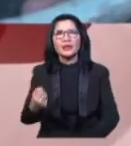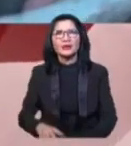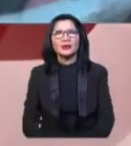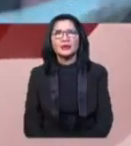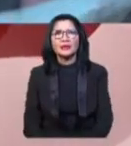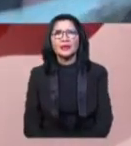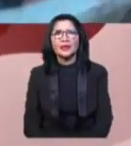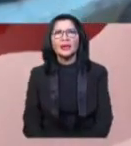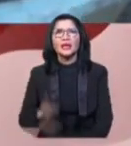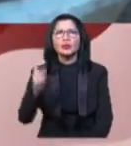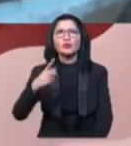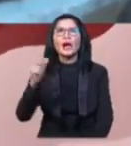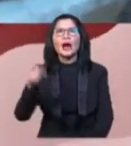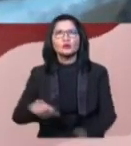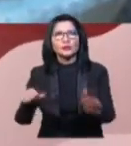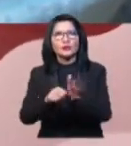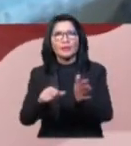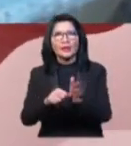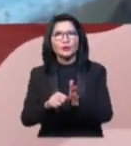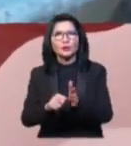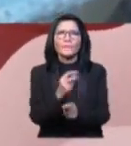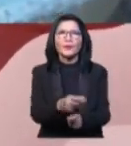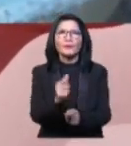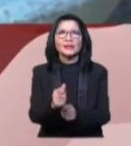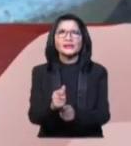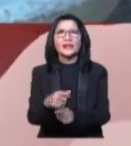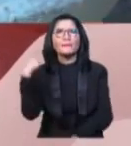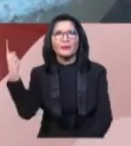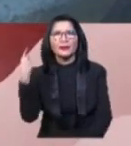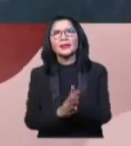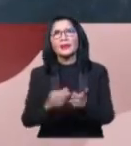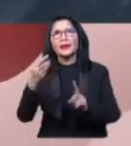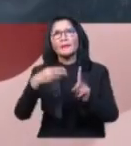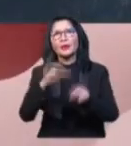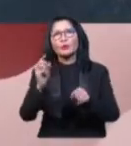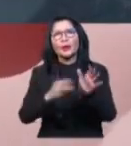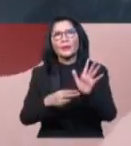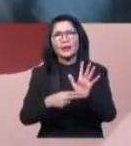side-nya itu juga diintervensi dengan adanya belanja pemerintah dan BUMN.